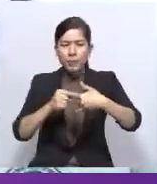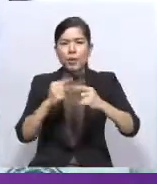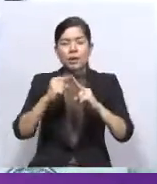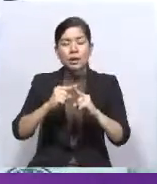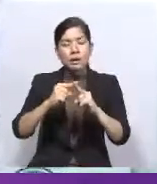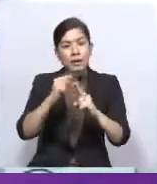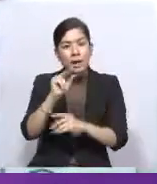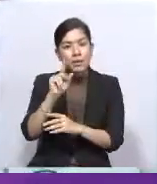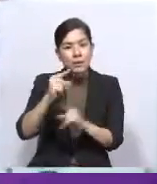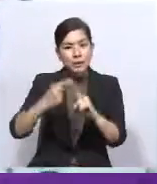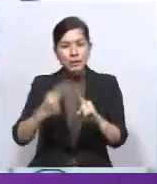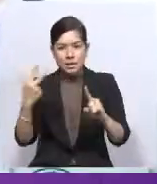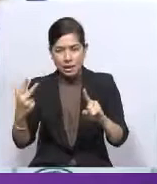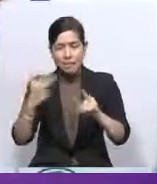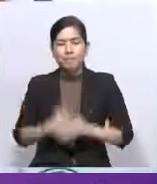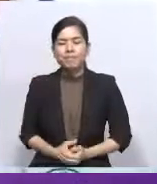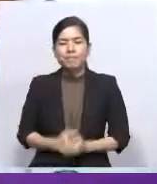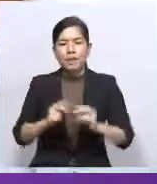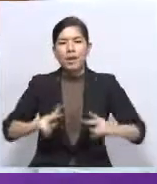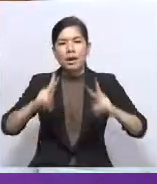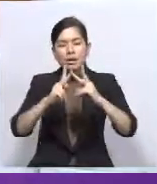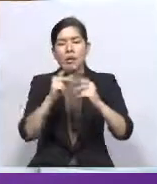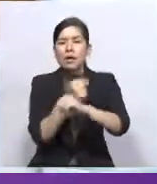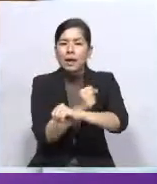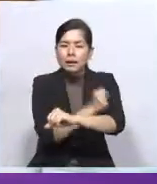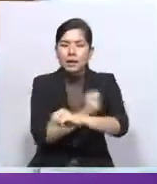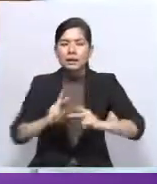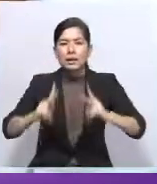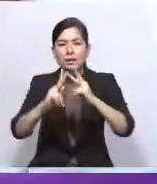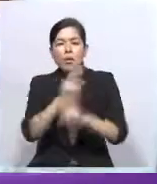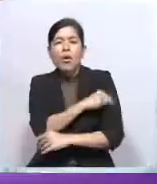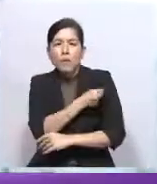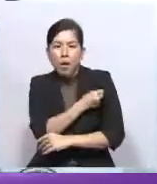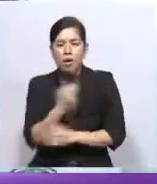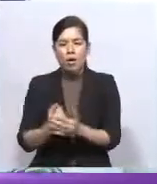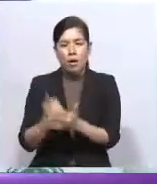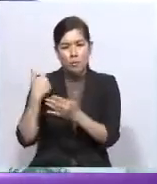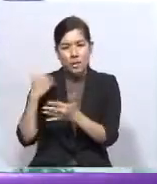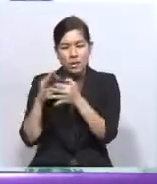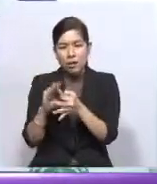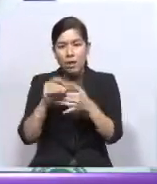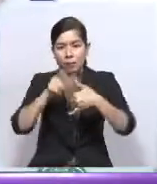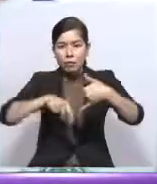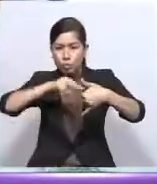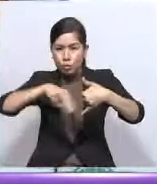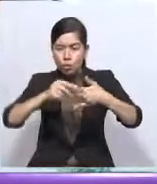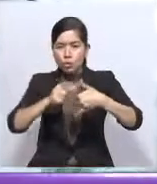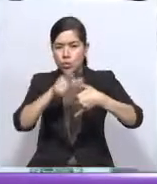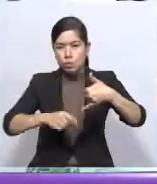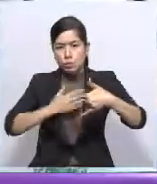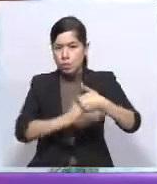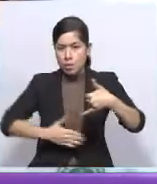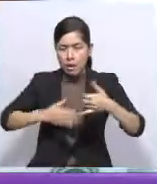วงแรงงานกับกระทรวงโดยเฉพาะกระทรวงสาธารณสุขด้วยเนี่ยก็จะมีการตรวจสุขภาพแรงงานนะครับซึ่งในปีนี้เนี่ย